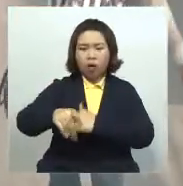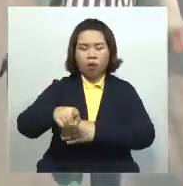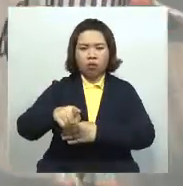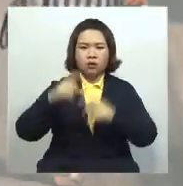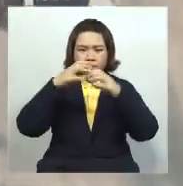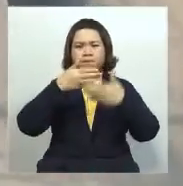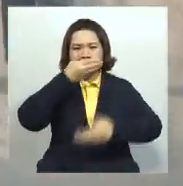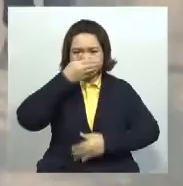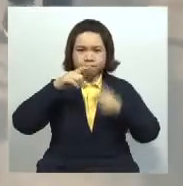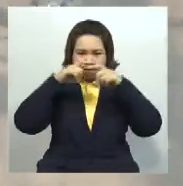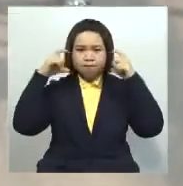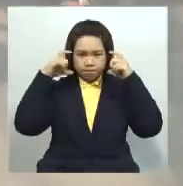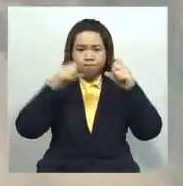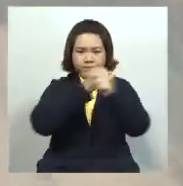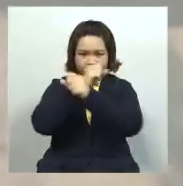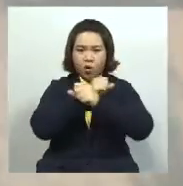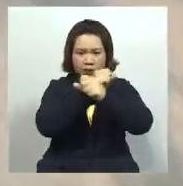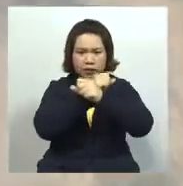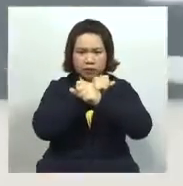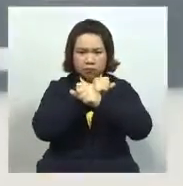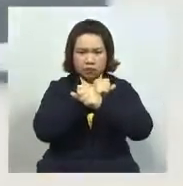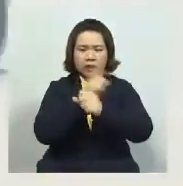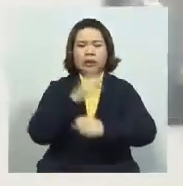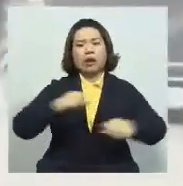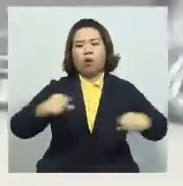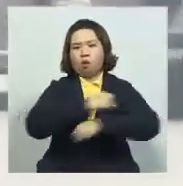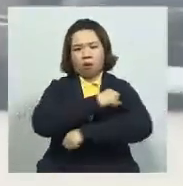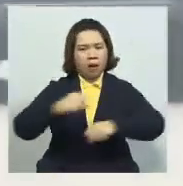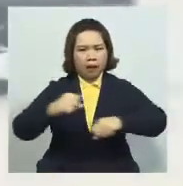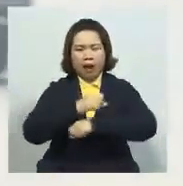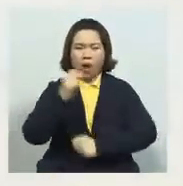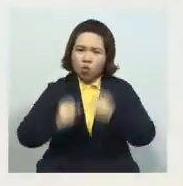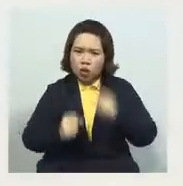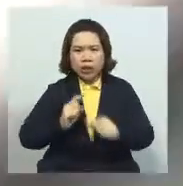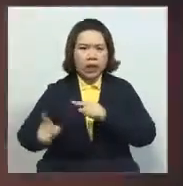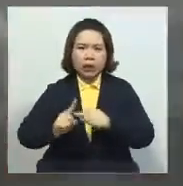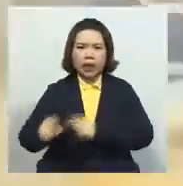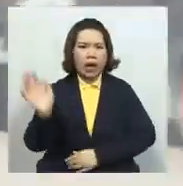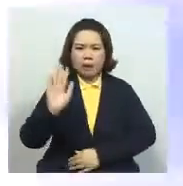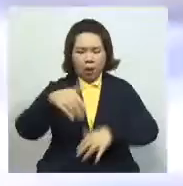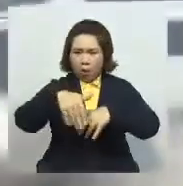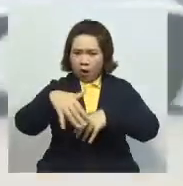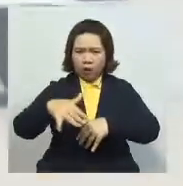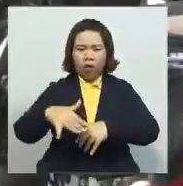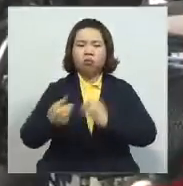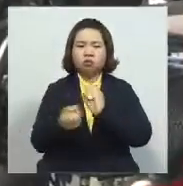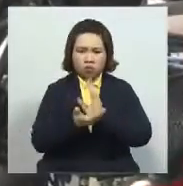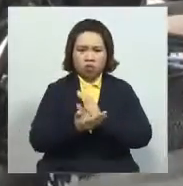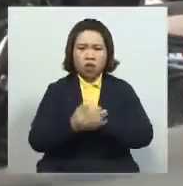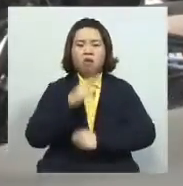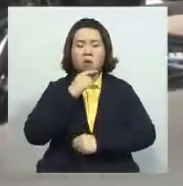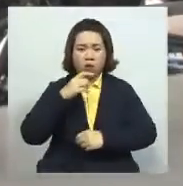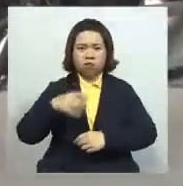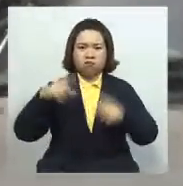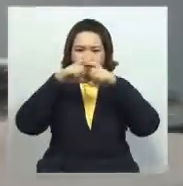หน้ากากอนามัยเอามาสวมใส่เลยนะคะแล้วก็คงจะต้องงดการออกกำลังกายกลางแจ้งก่อนเพื่อลดผลกระทบต่อสุขภาพ N95